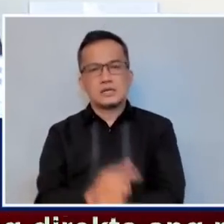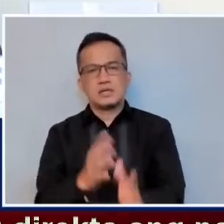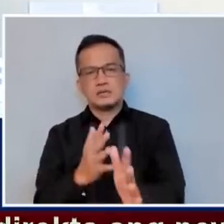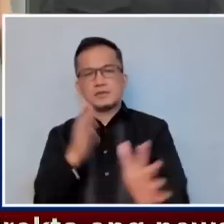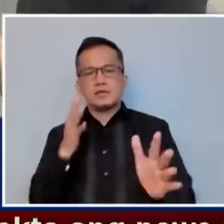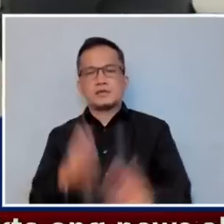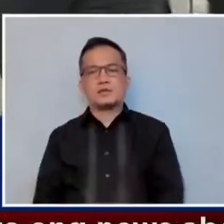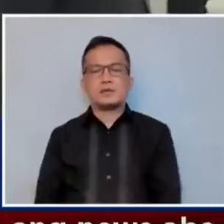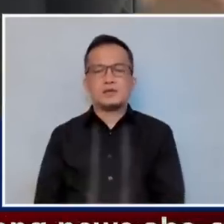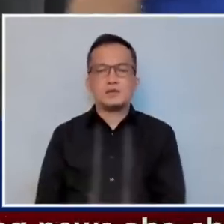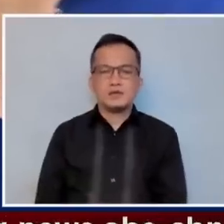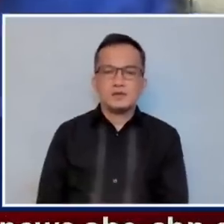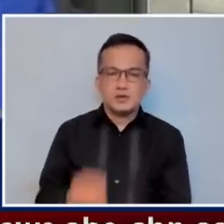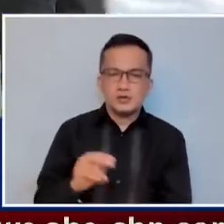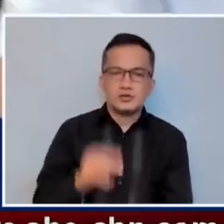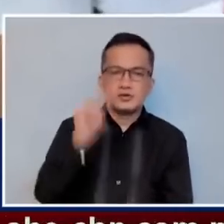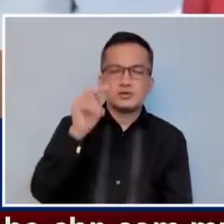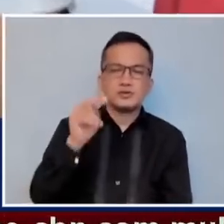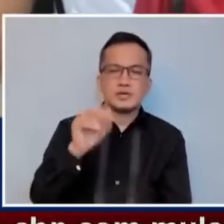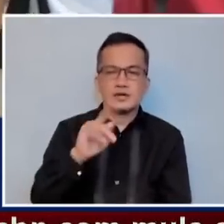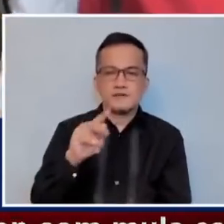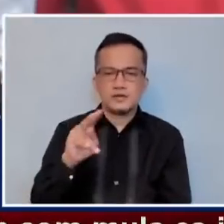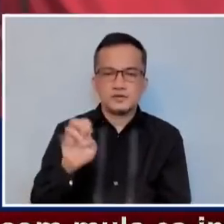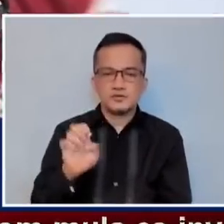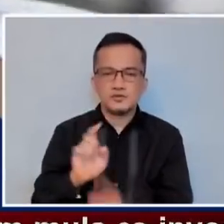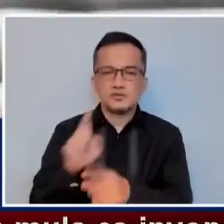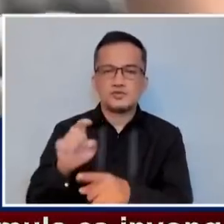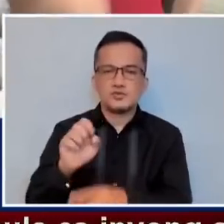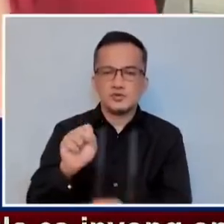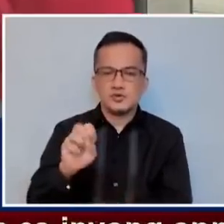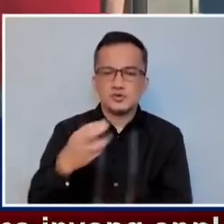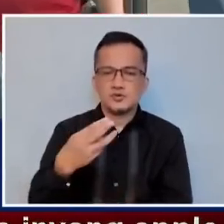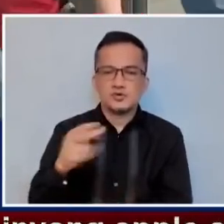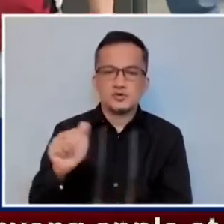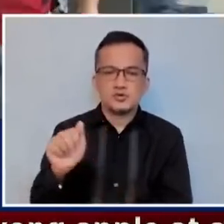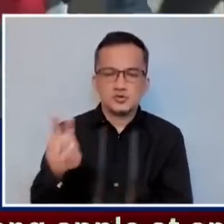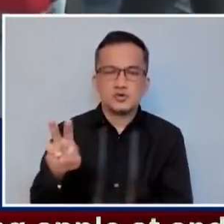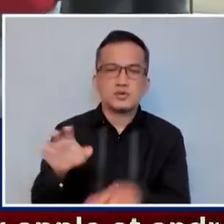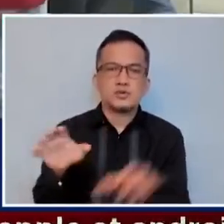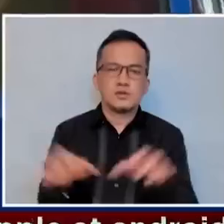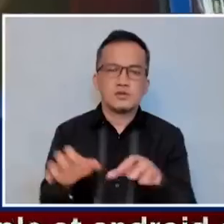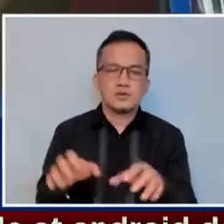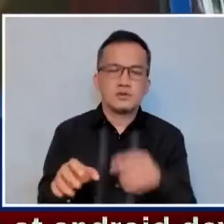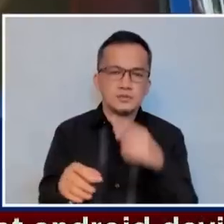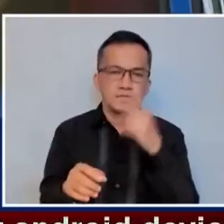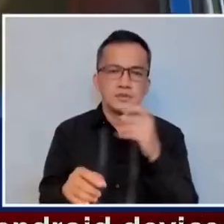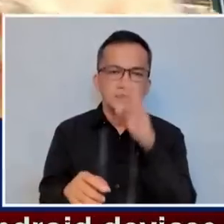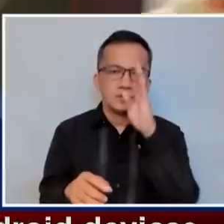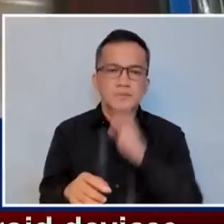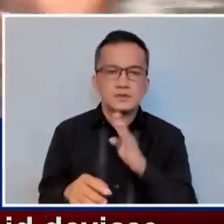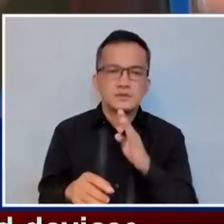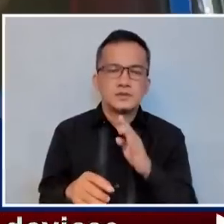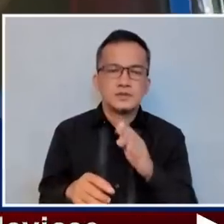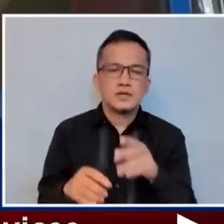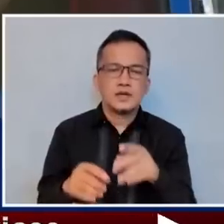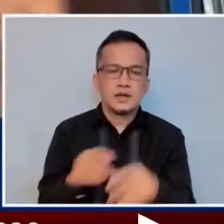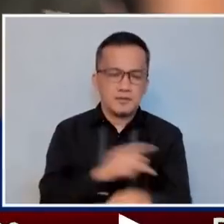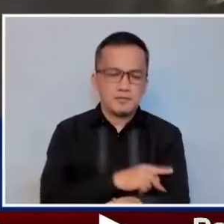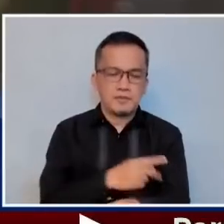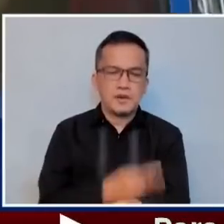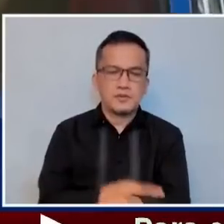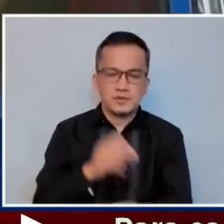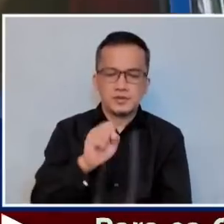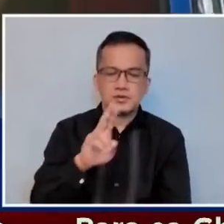Tanging ang North Avenue hanggang Shaw Boulevard Station lang ang gumana dahil nasira ang power supply ng